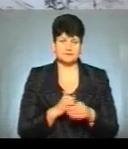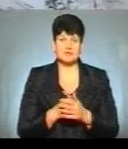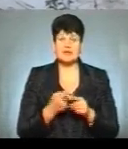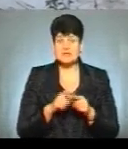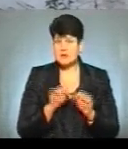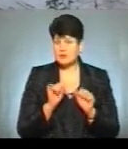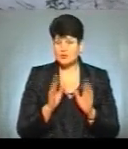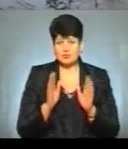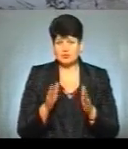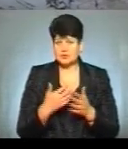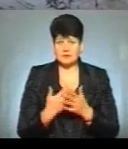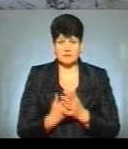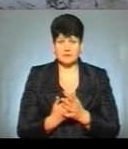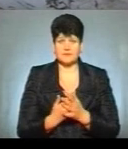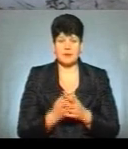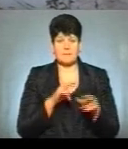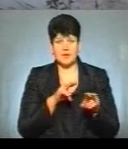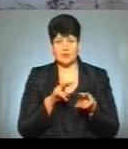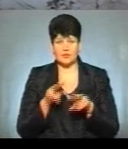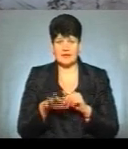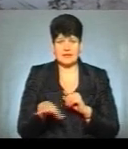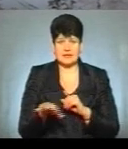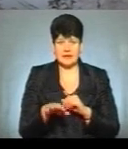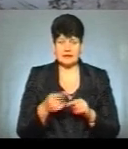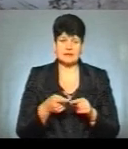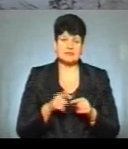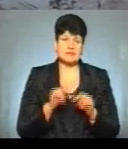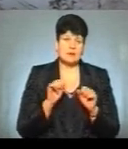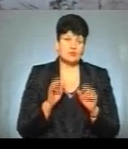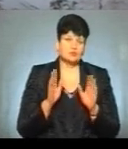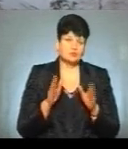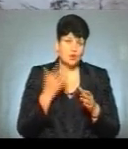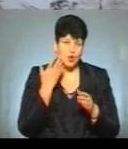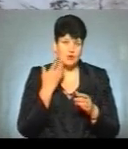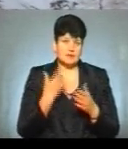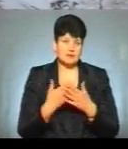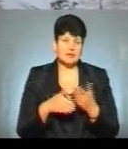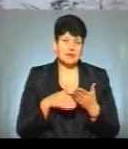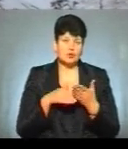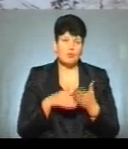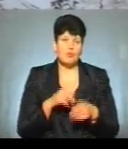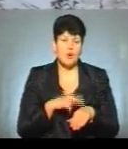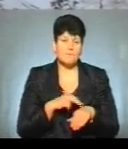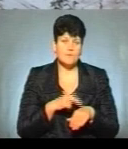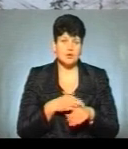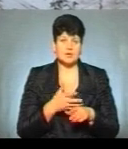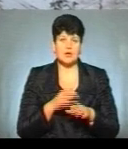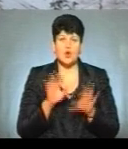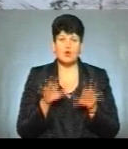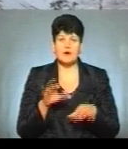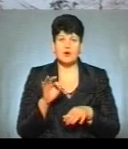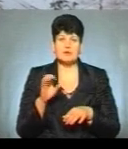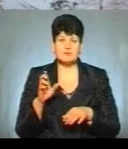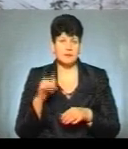Це може бути, наприклад, патрулювання даної ділянки. Це може бути, коли потрібна допомога поліції. Так? Голова